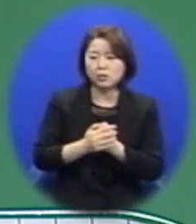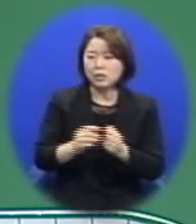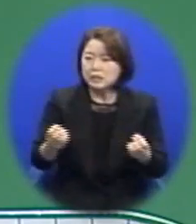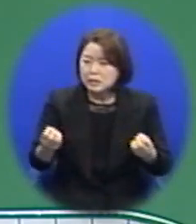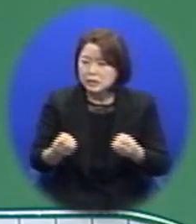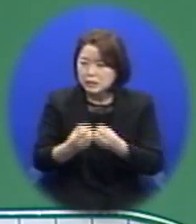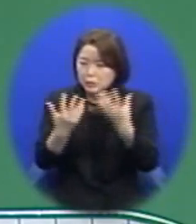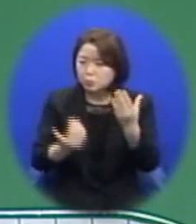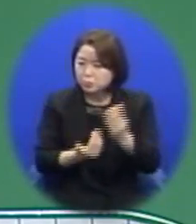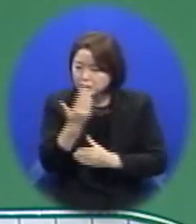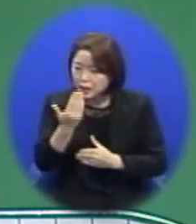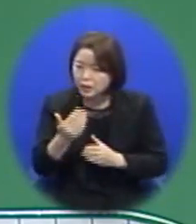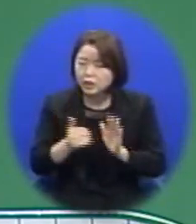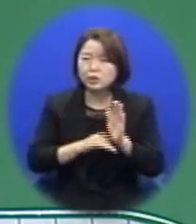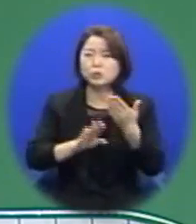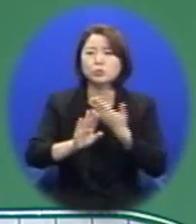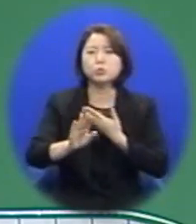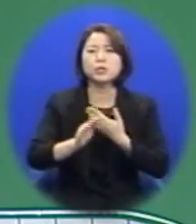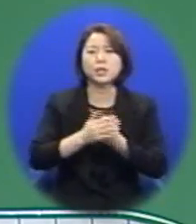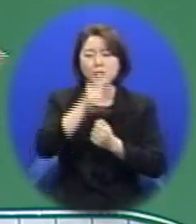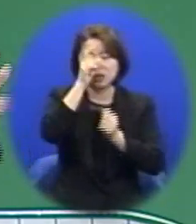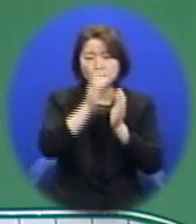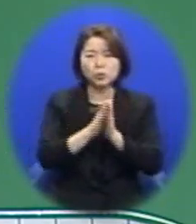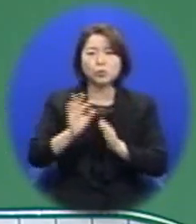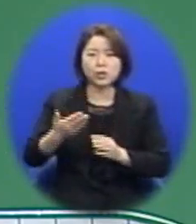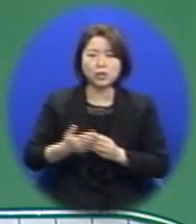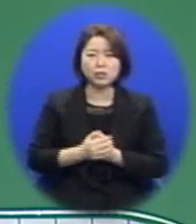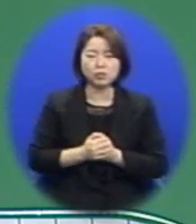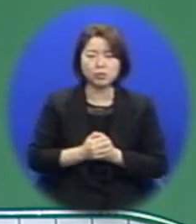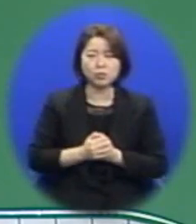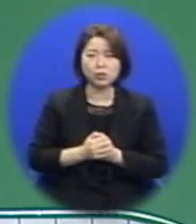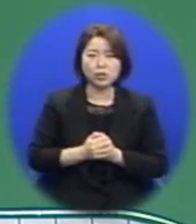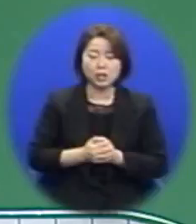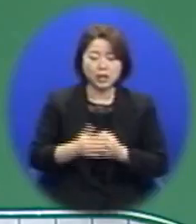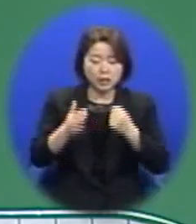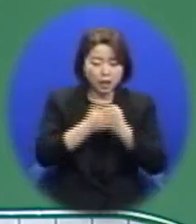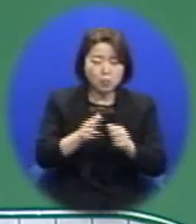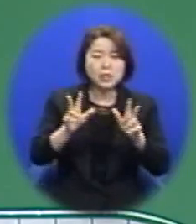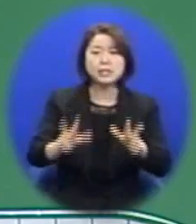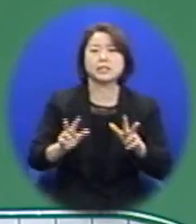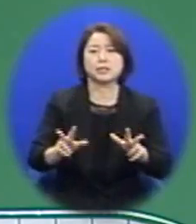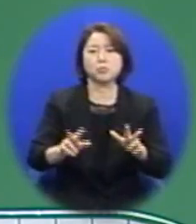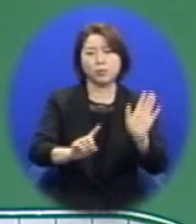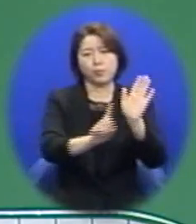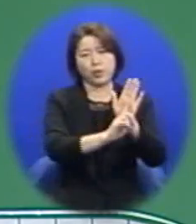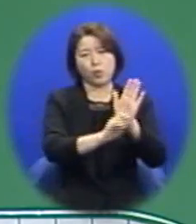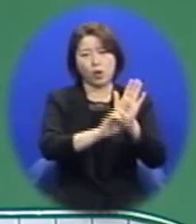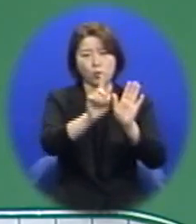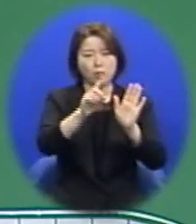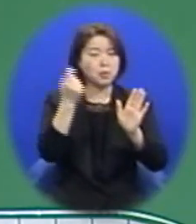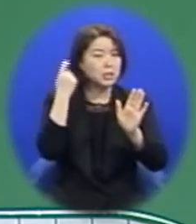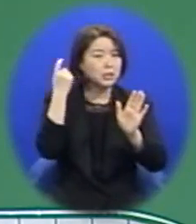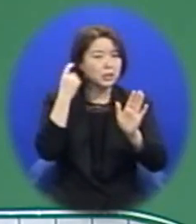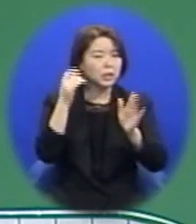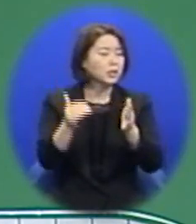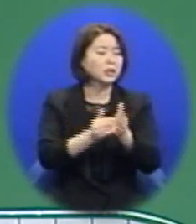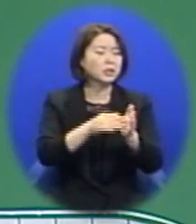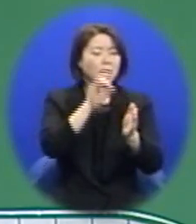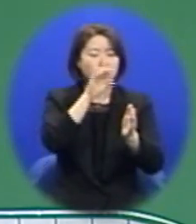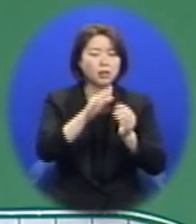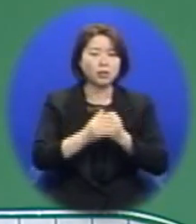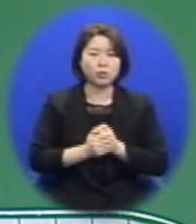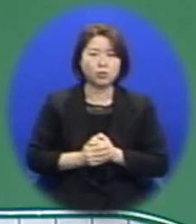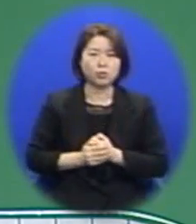그러니까 이제는 뭐 기도가 된다 안 된다 말할 때가 아닙니다. 그냥 광고 한번 듣는 것으로 끝나도 안될 때예요.